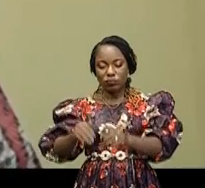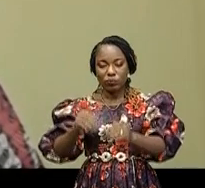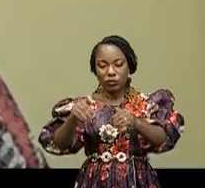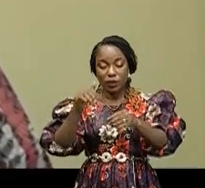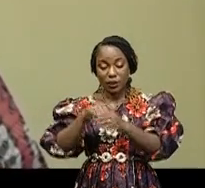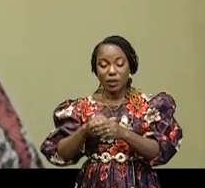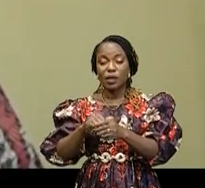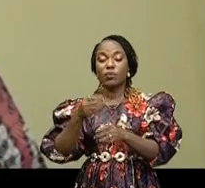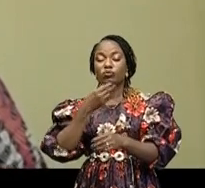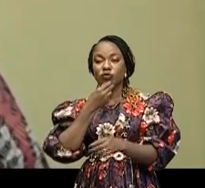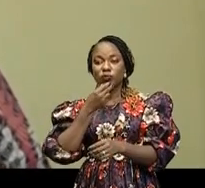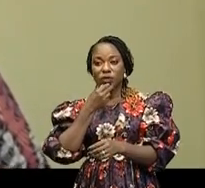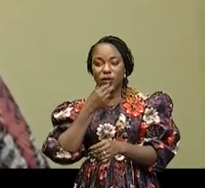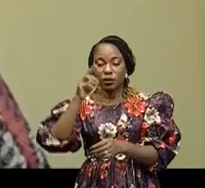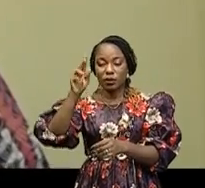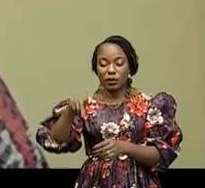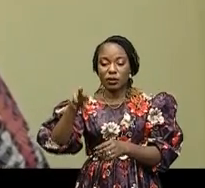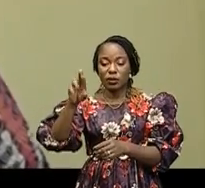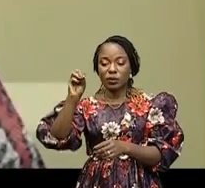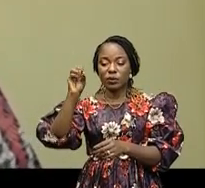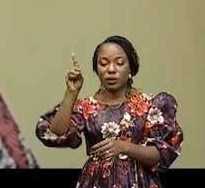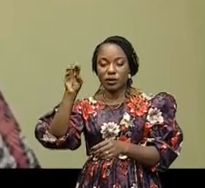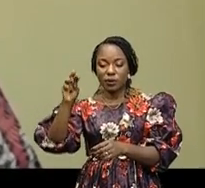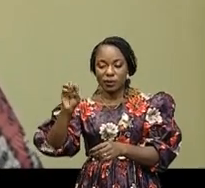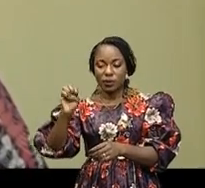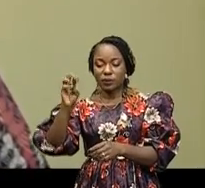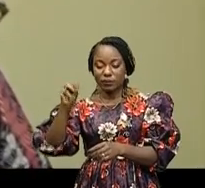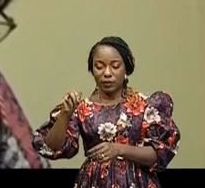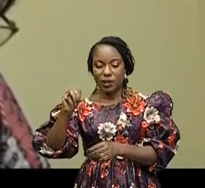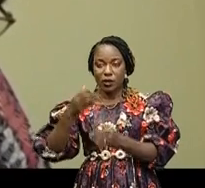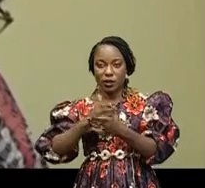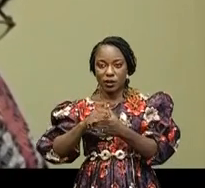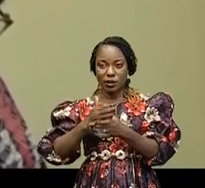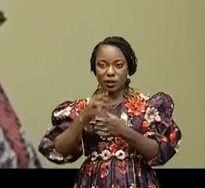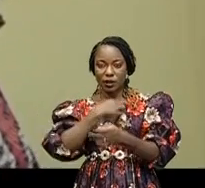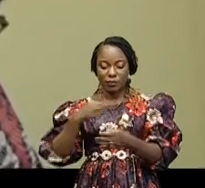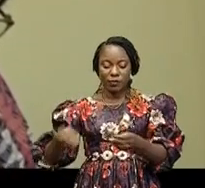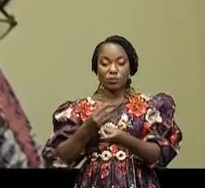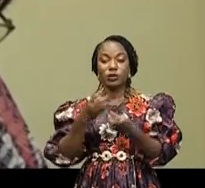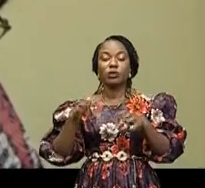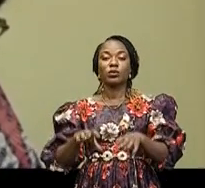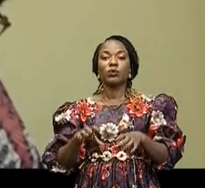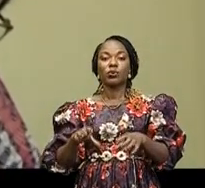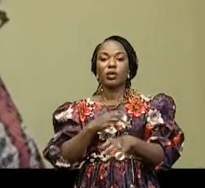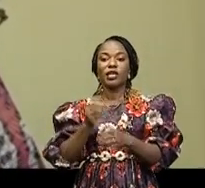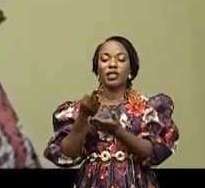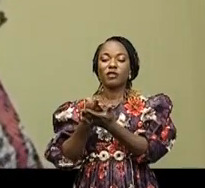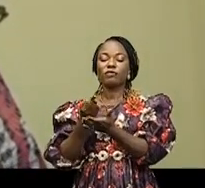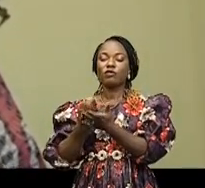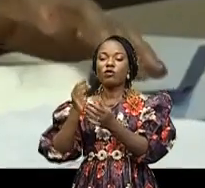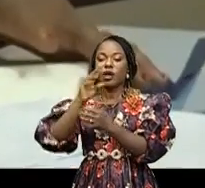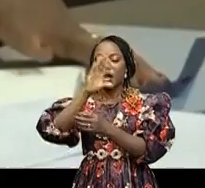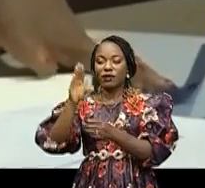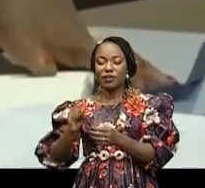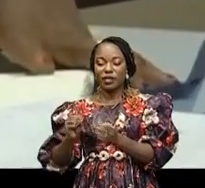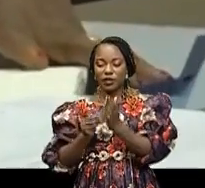Prodan. Il a été conclu le 25 novembre 2021 entre la République démocratique du Congo et le Fonds africain de